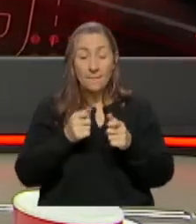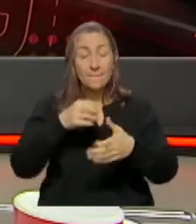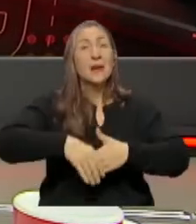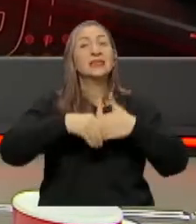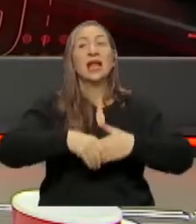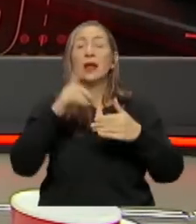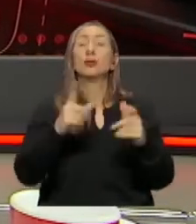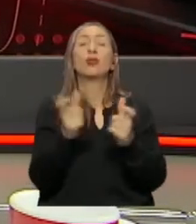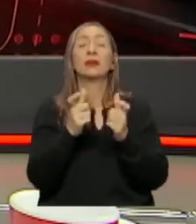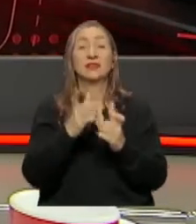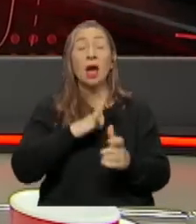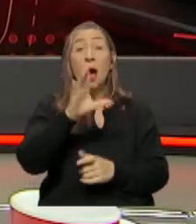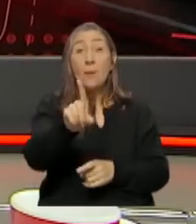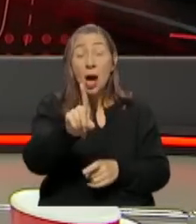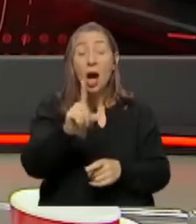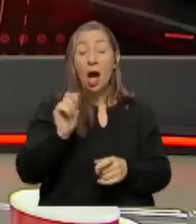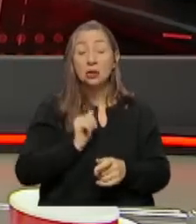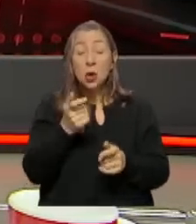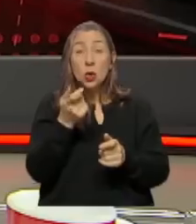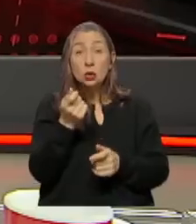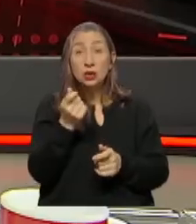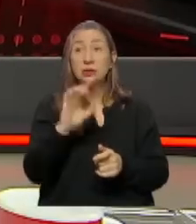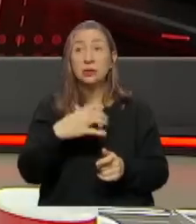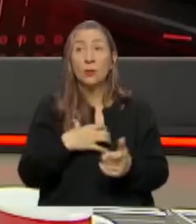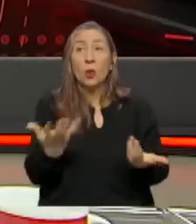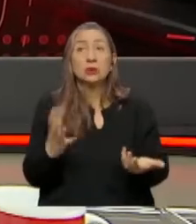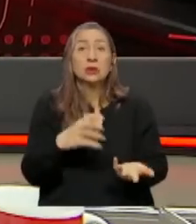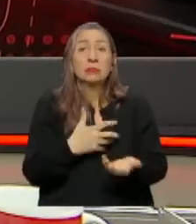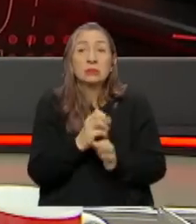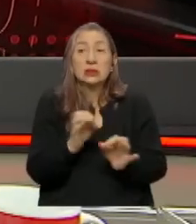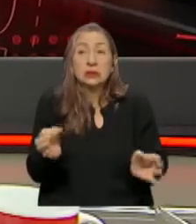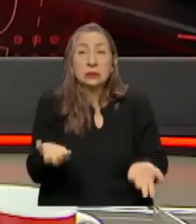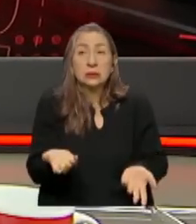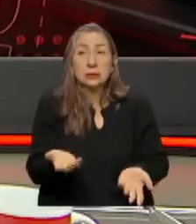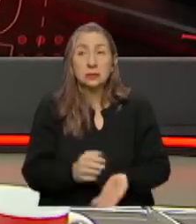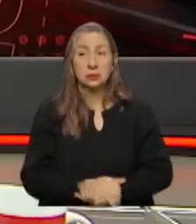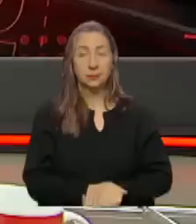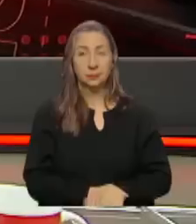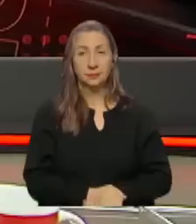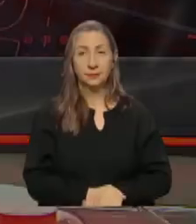ilk toplantısı var. Fakat asgari ücretlinin sahibi yok, sahipsiz.